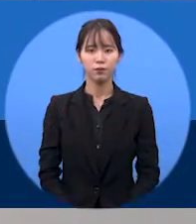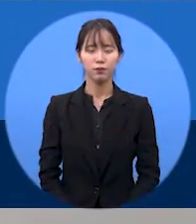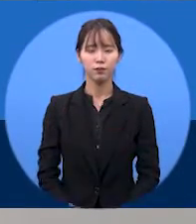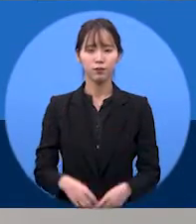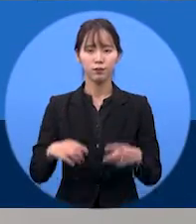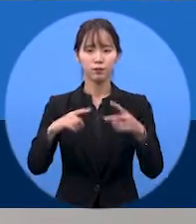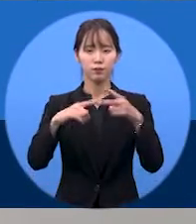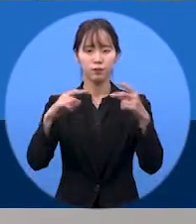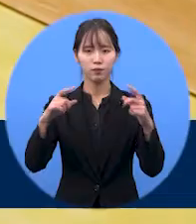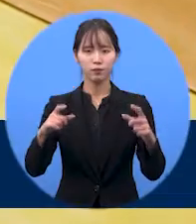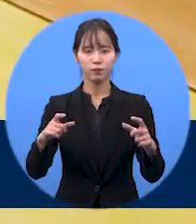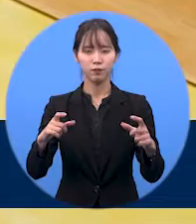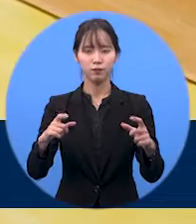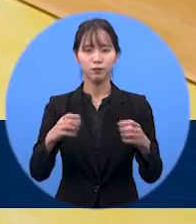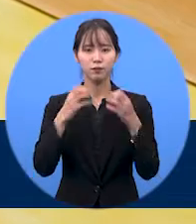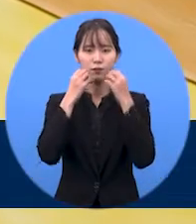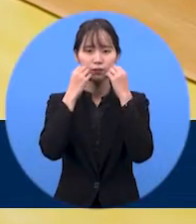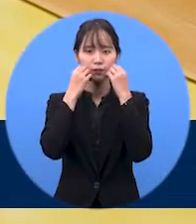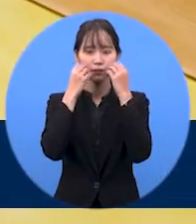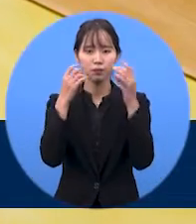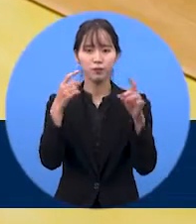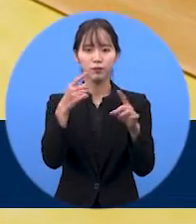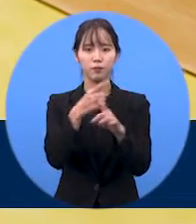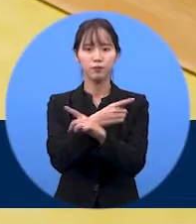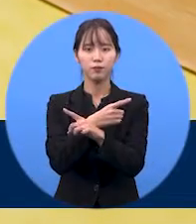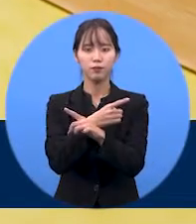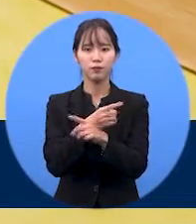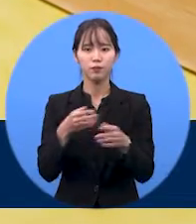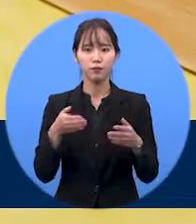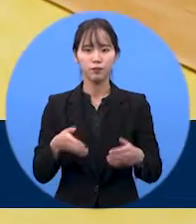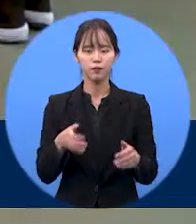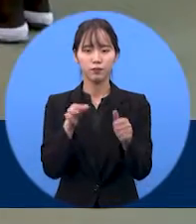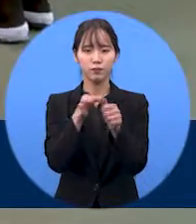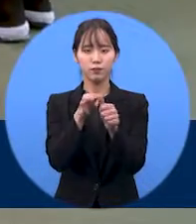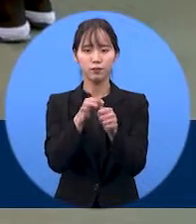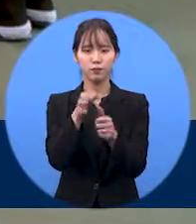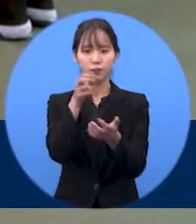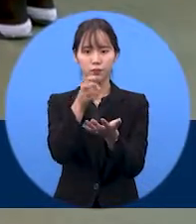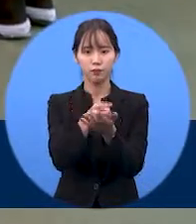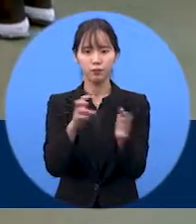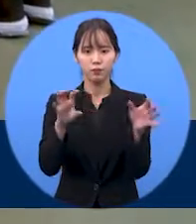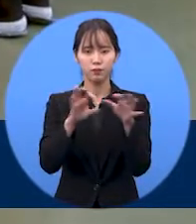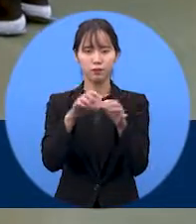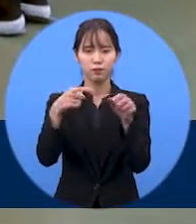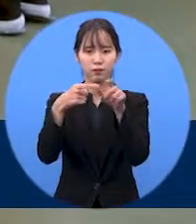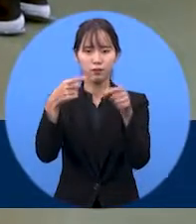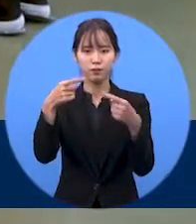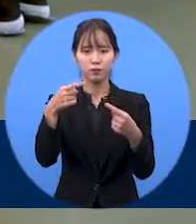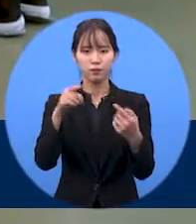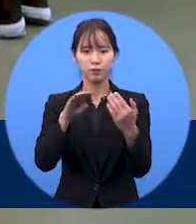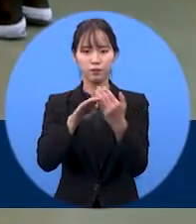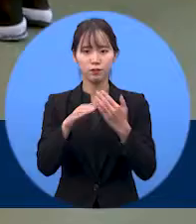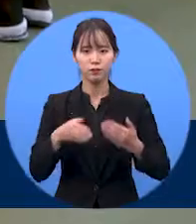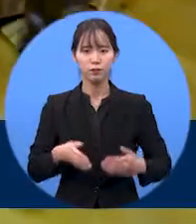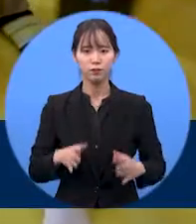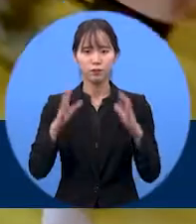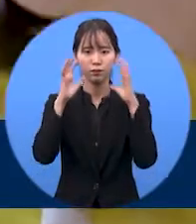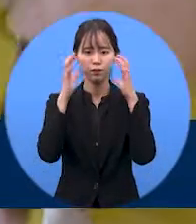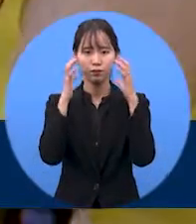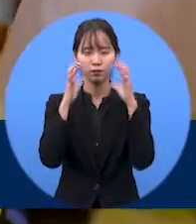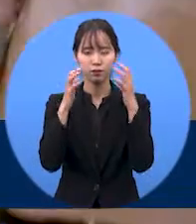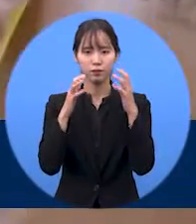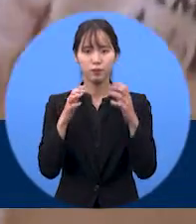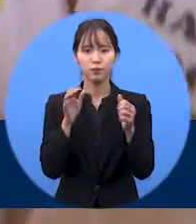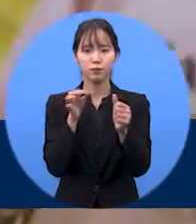대폭 확대합니다. 동대문구는 개정된 출산 지원금 지급에 관한 조례를 2019년 1월 1일 이후